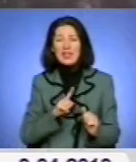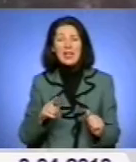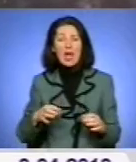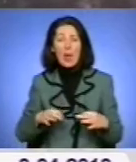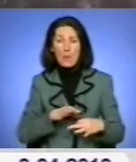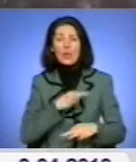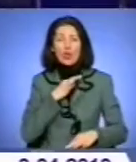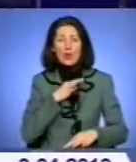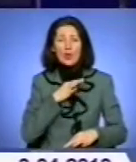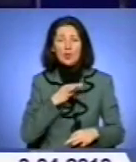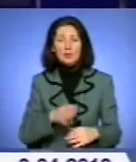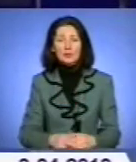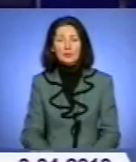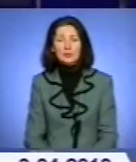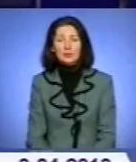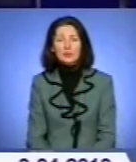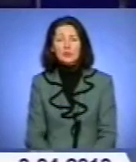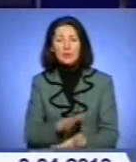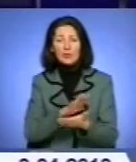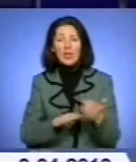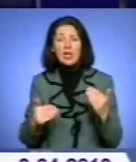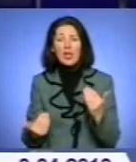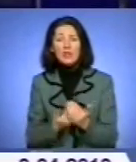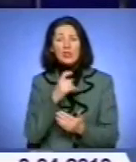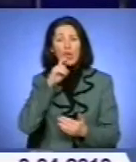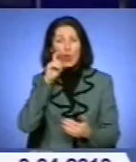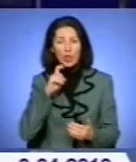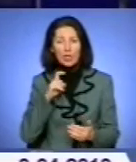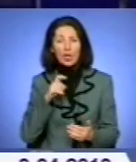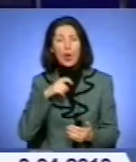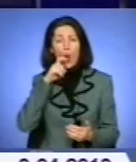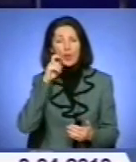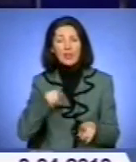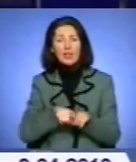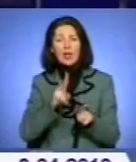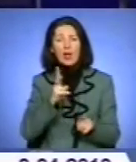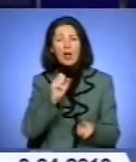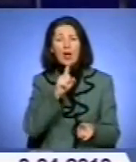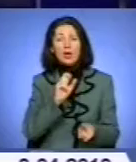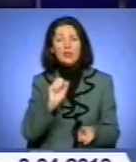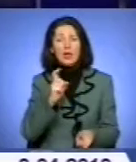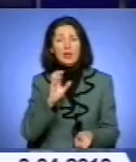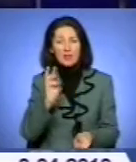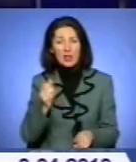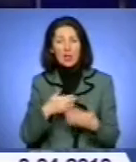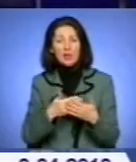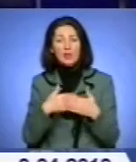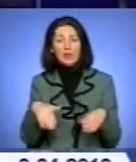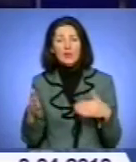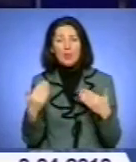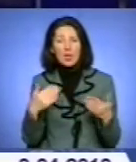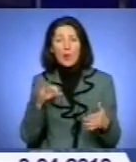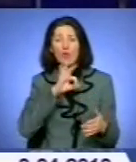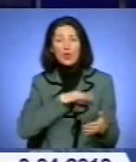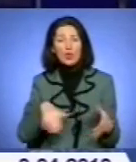панікувати. І далі до вістей з України. Україна та Казахстан активізують взаємовигідну співпрацю. Про це